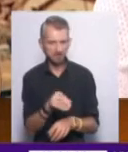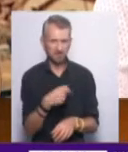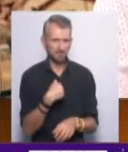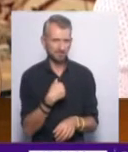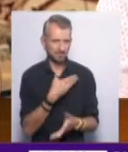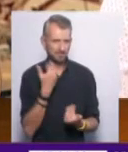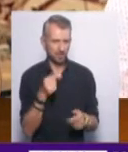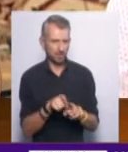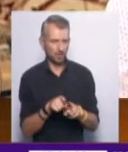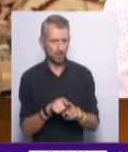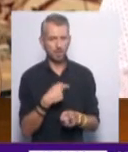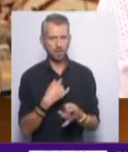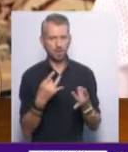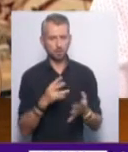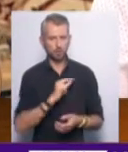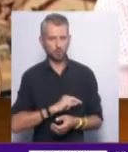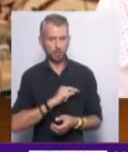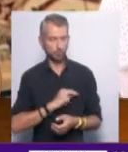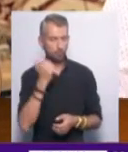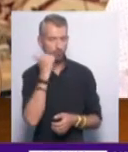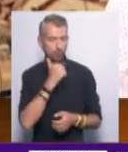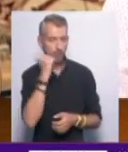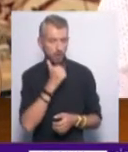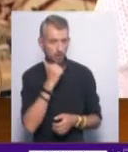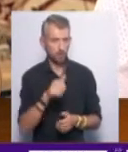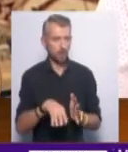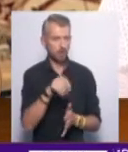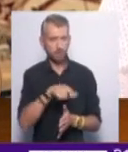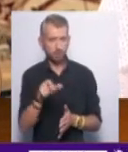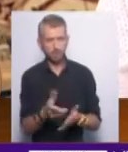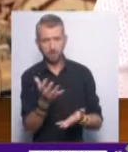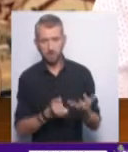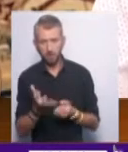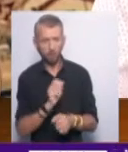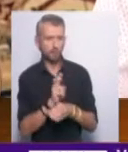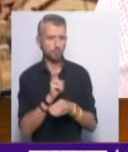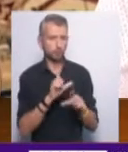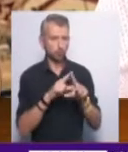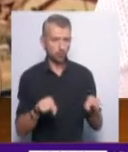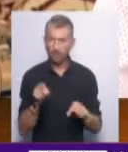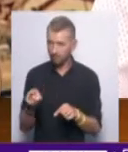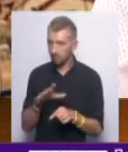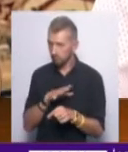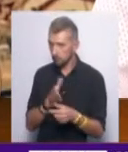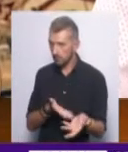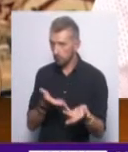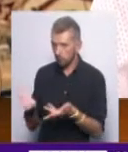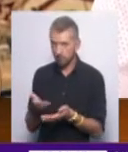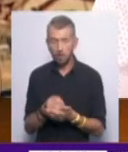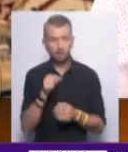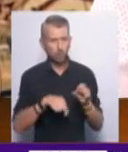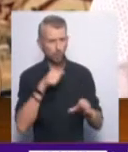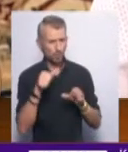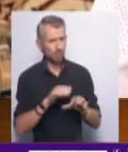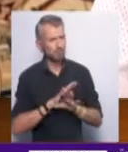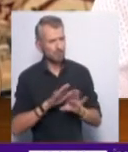страждаю. Я просто працюю щоденно, виборців приймаю, відвідую школи. Тобто вас запрошували? Тому в цьому році. І